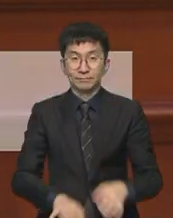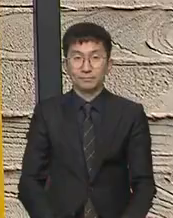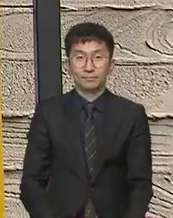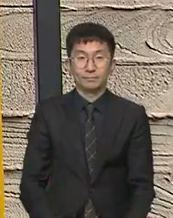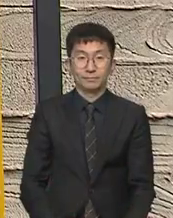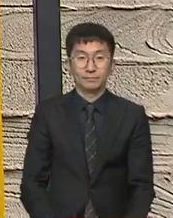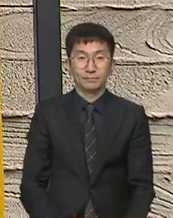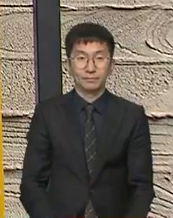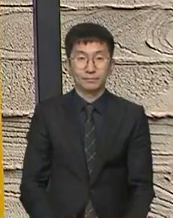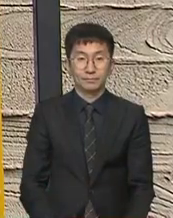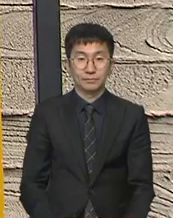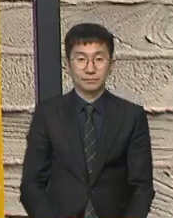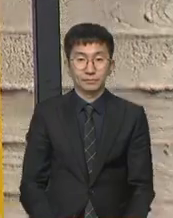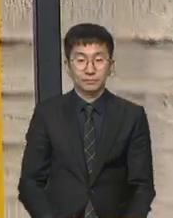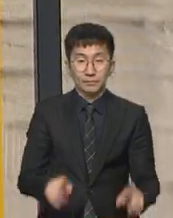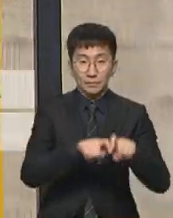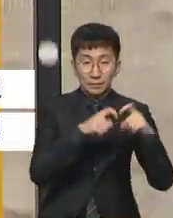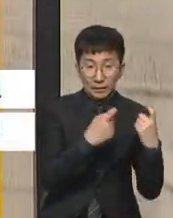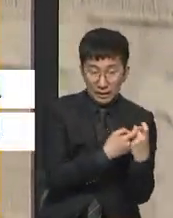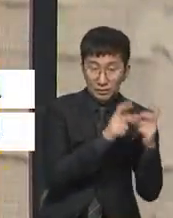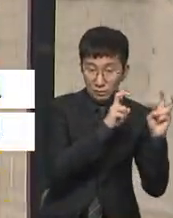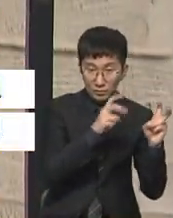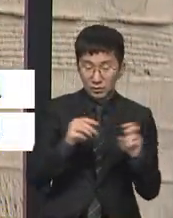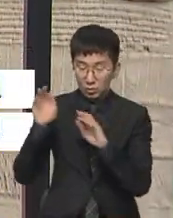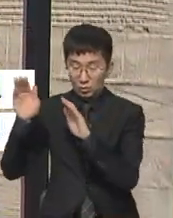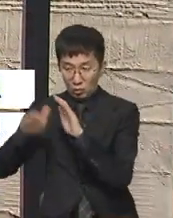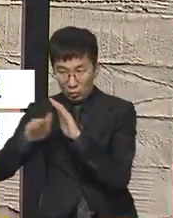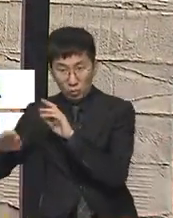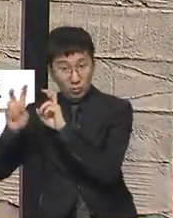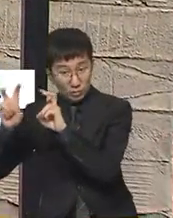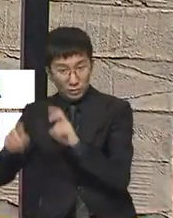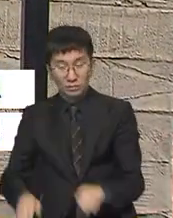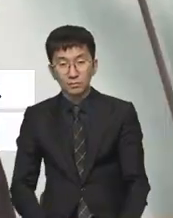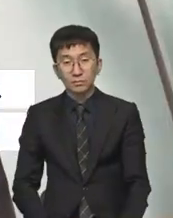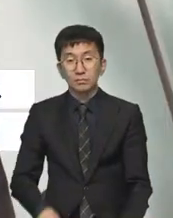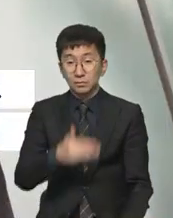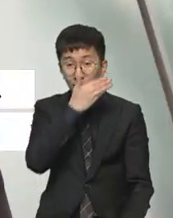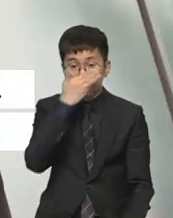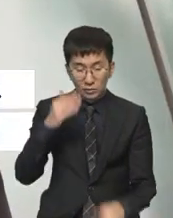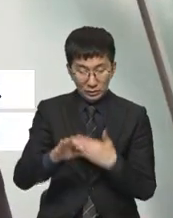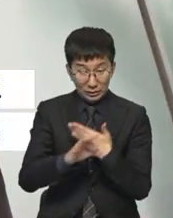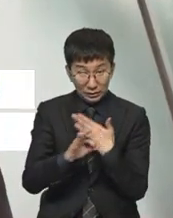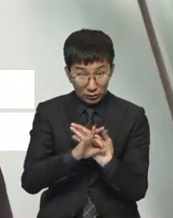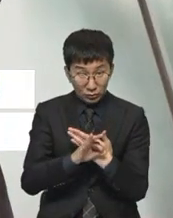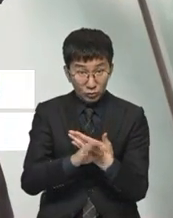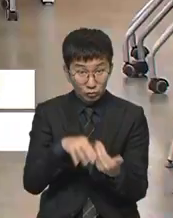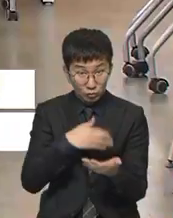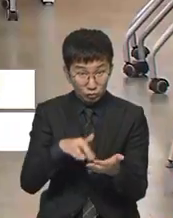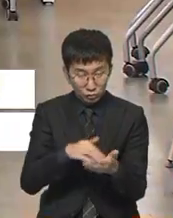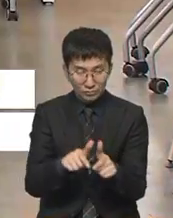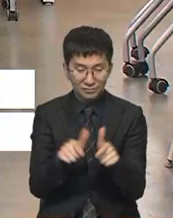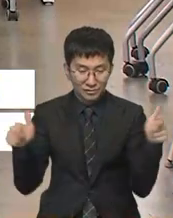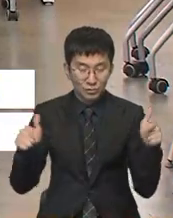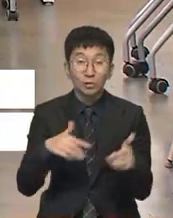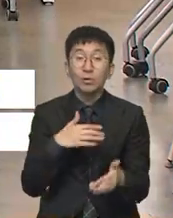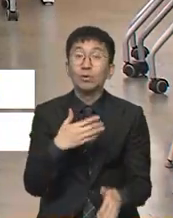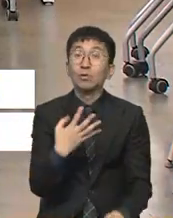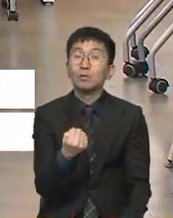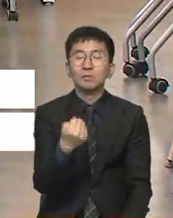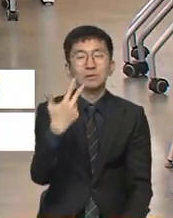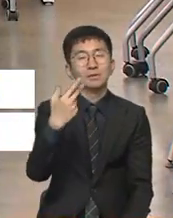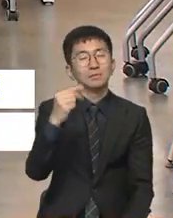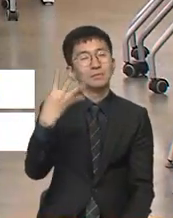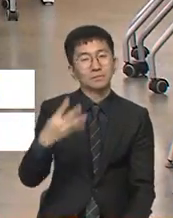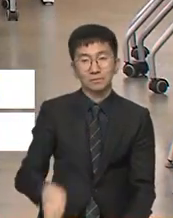나가겠습니다. 우선 민간과 공공부문에서 청년 인턴 규모를 7만 4천 명으로 늘리기로 했습니다. 직장